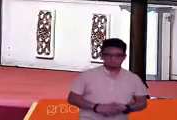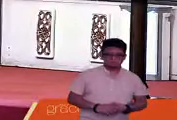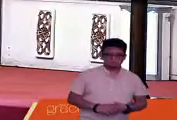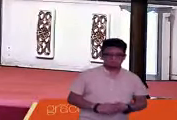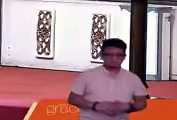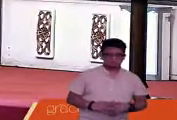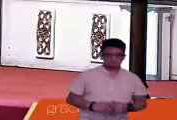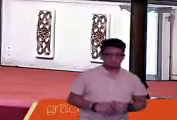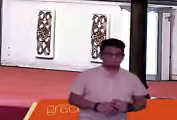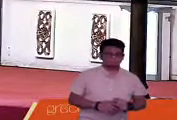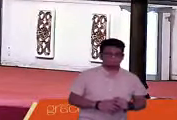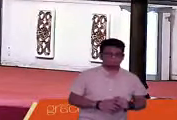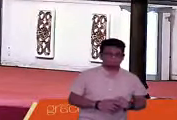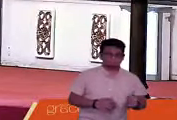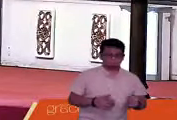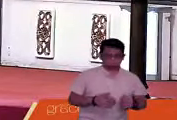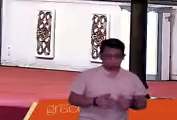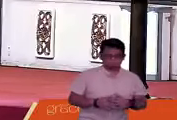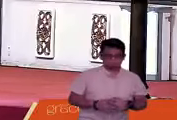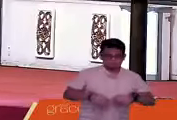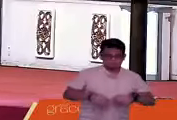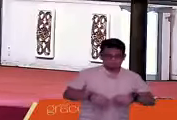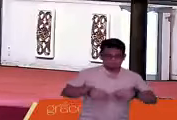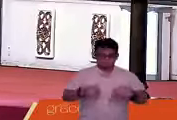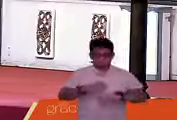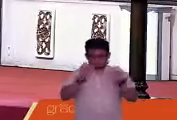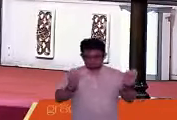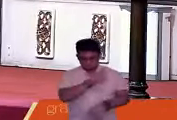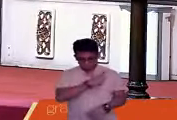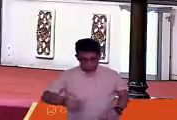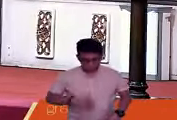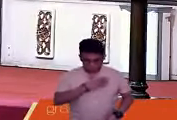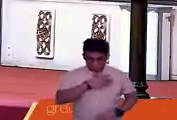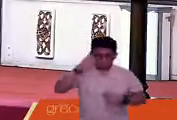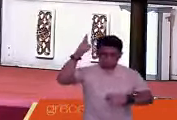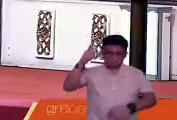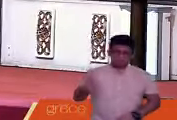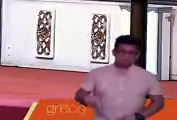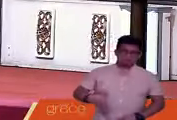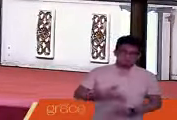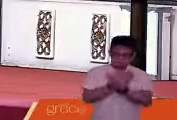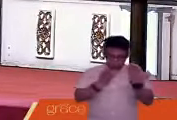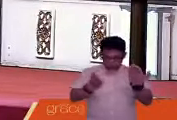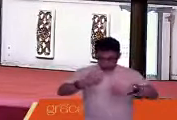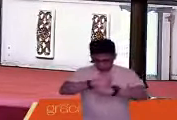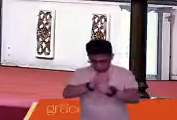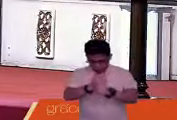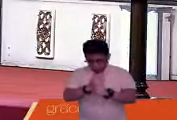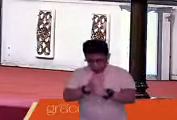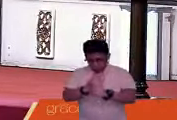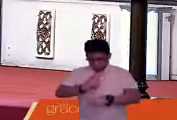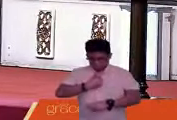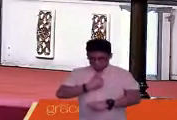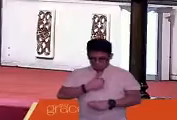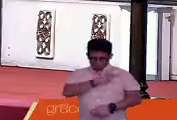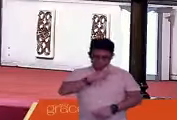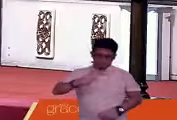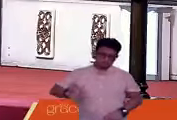Mga tawa lagi mo. And now, O Lord my God, thou hast made thy servant